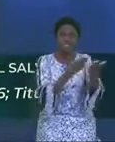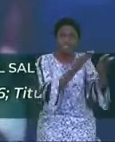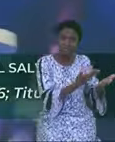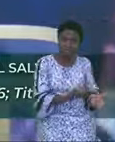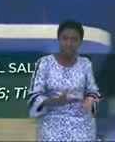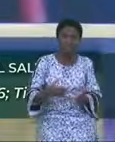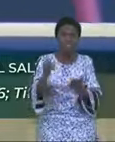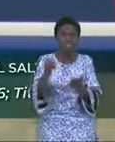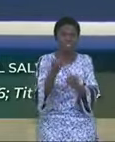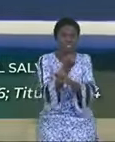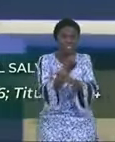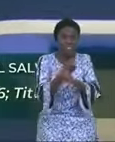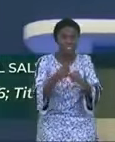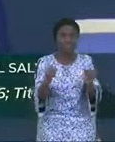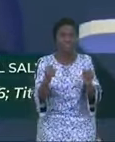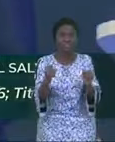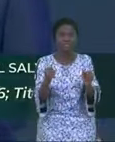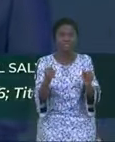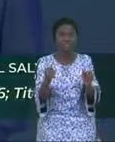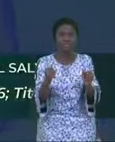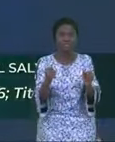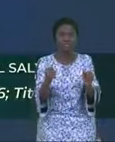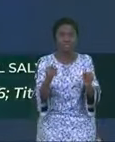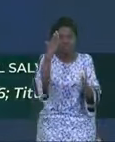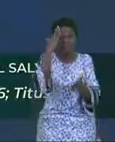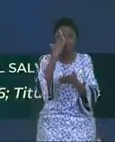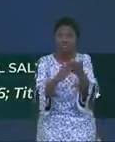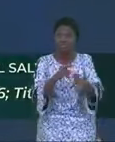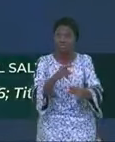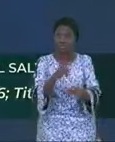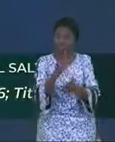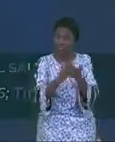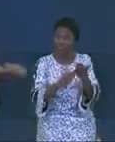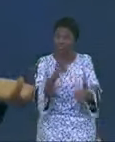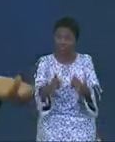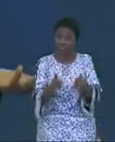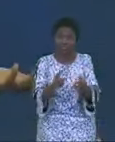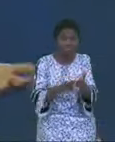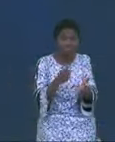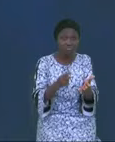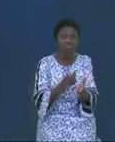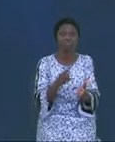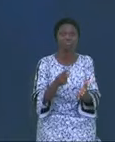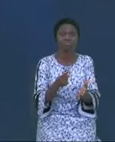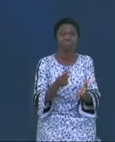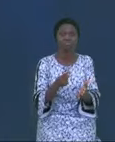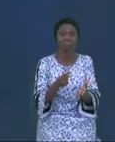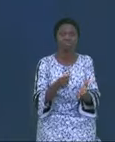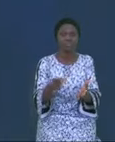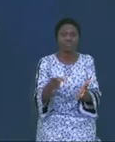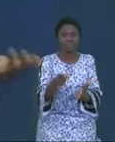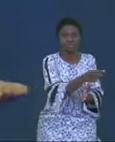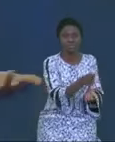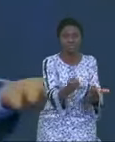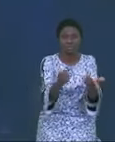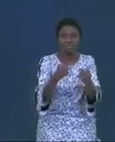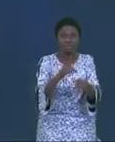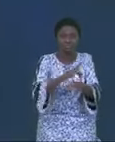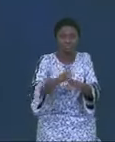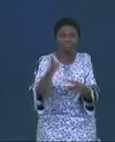salut vous savez certains personnes disent elles viennent te visiter et bien les mains vides